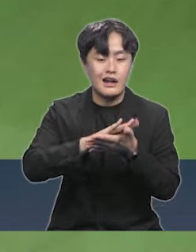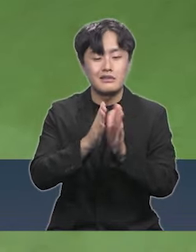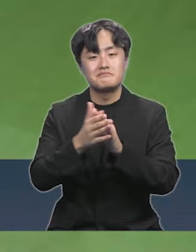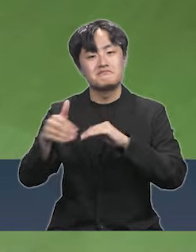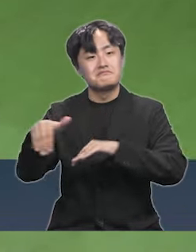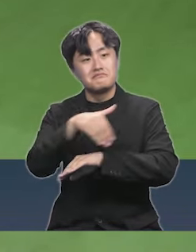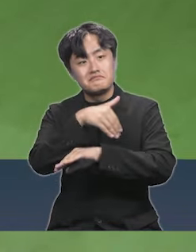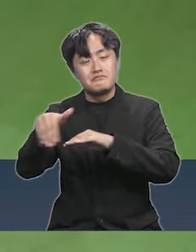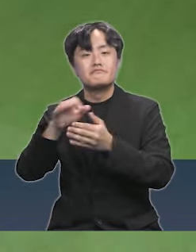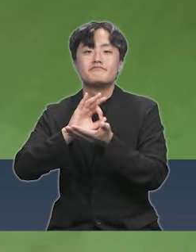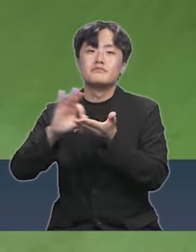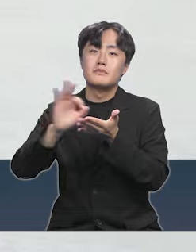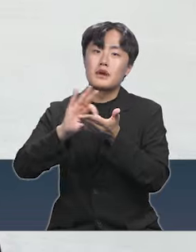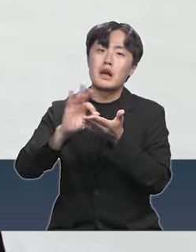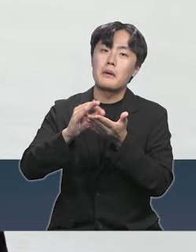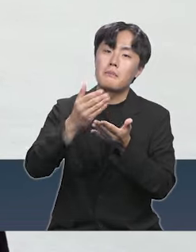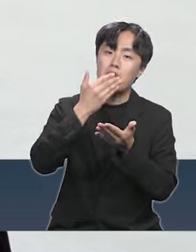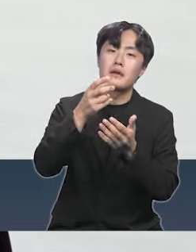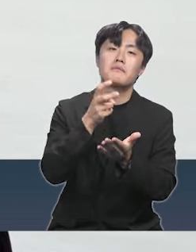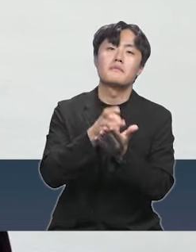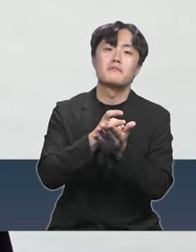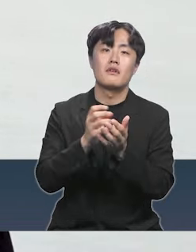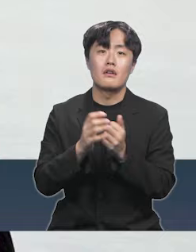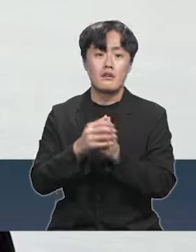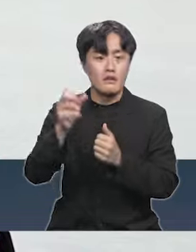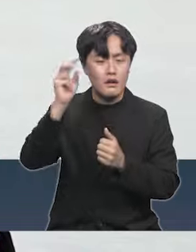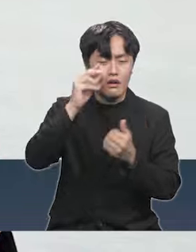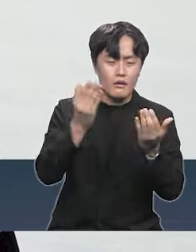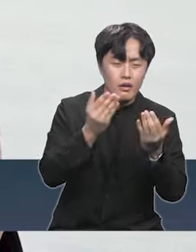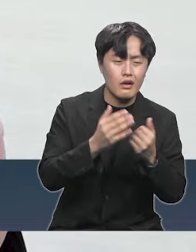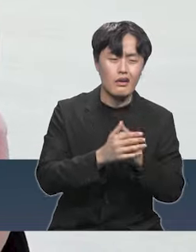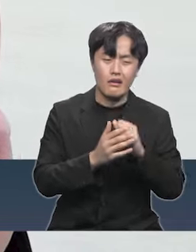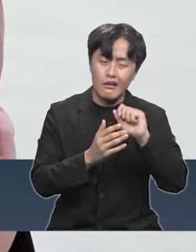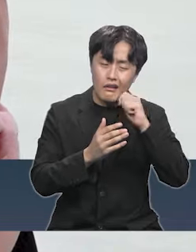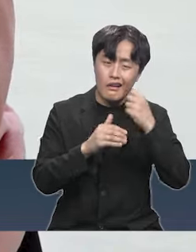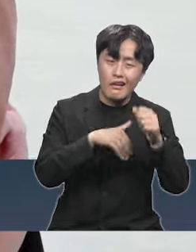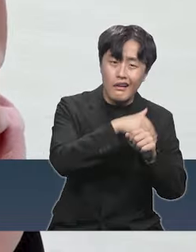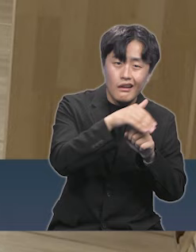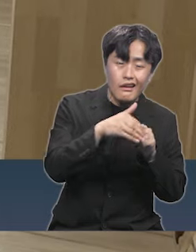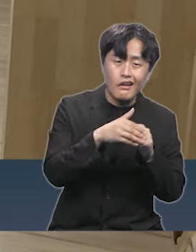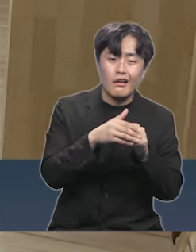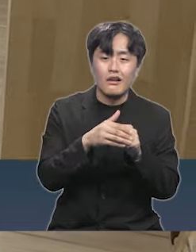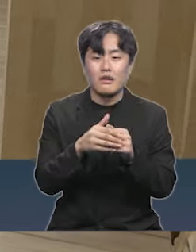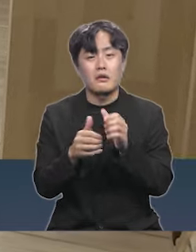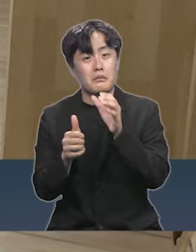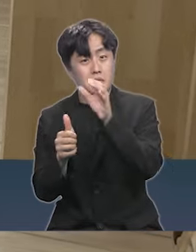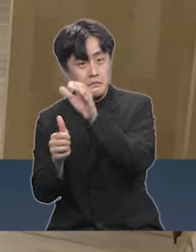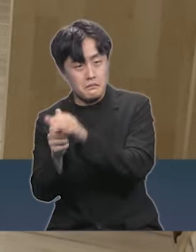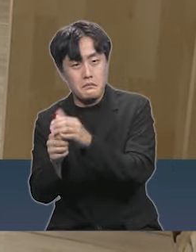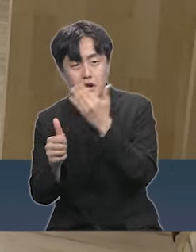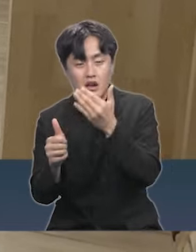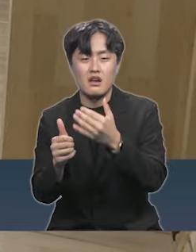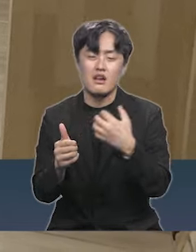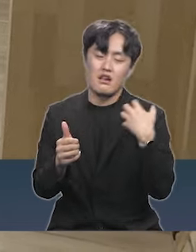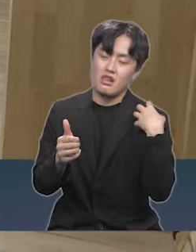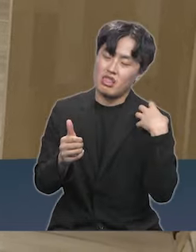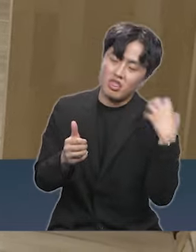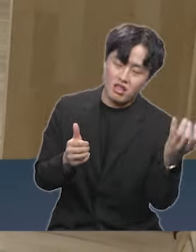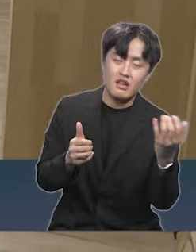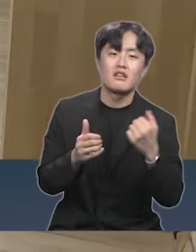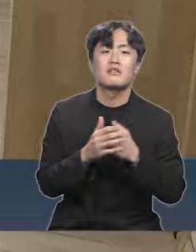제도입니다 예상치 못한 상황에 처했을 경우 아이를 맡길 수 있어 유가 부담을 더는데 도움이